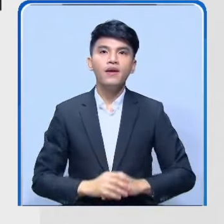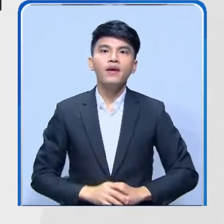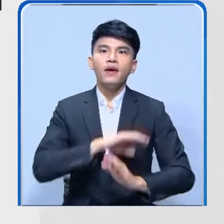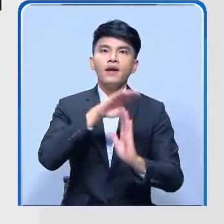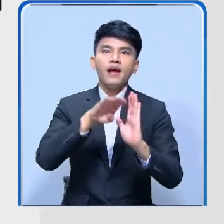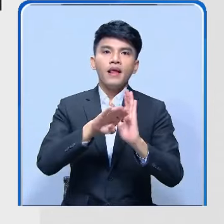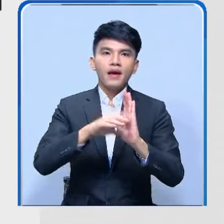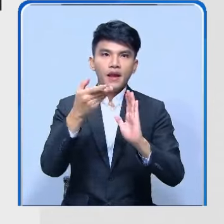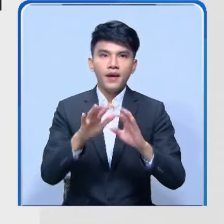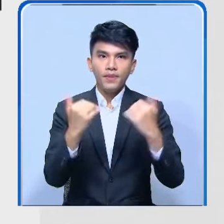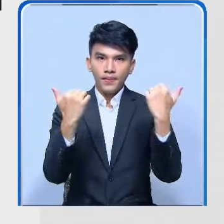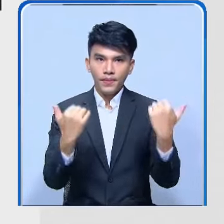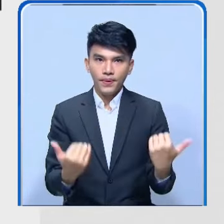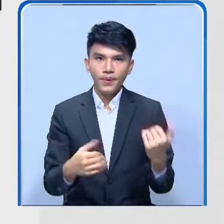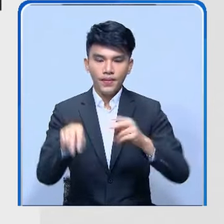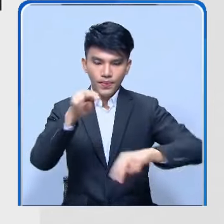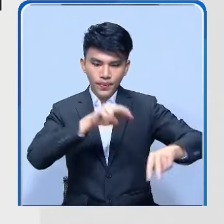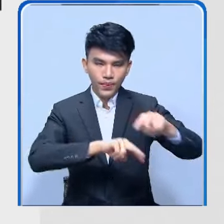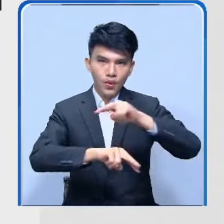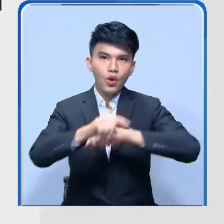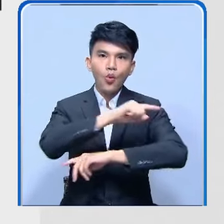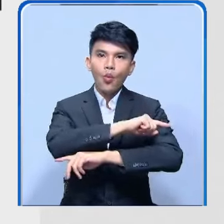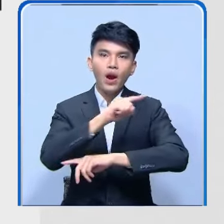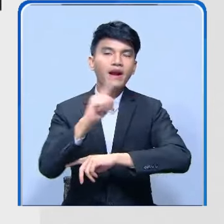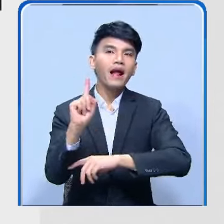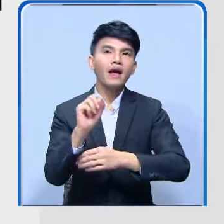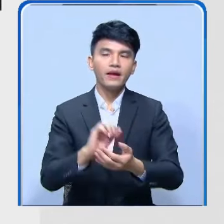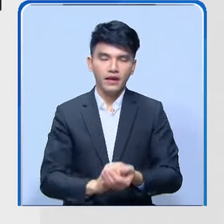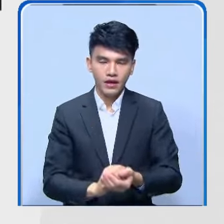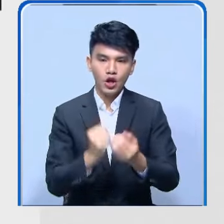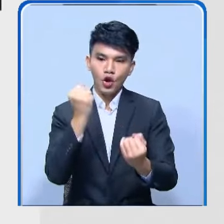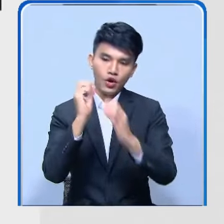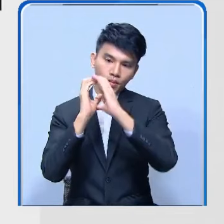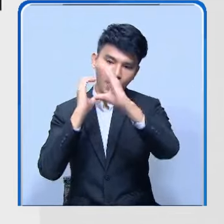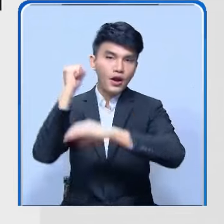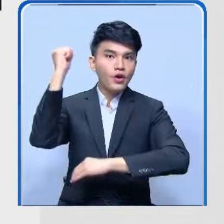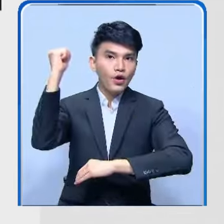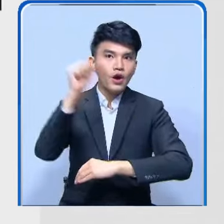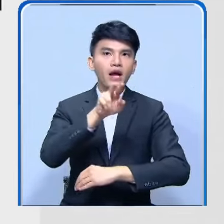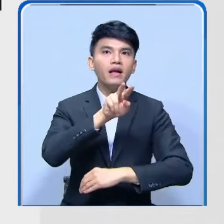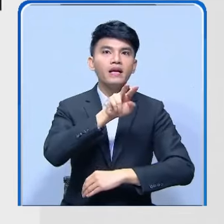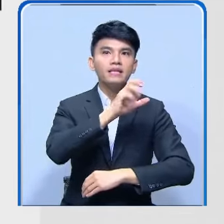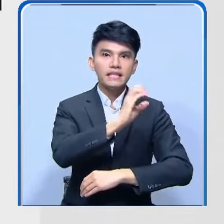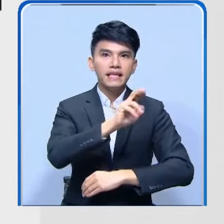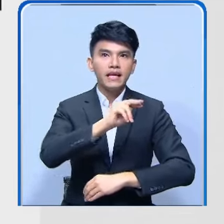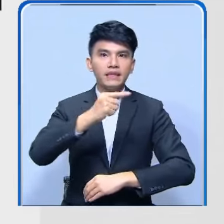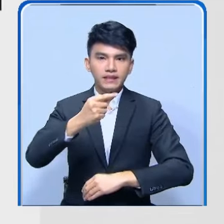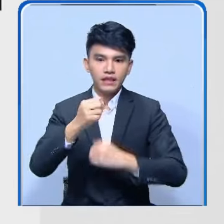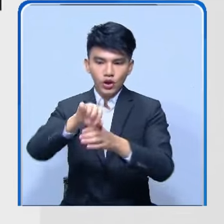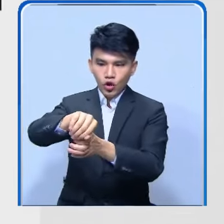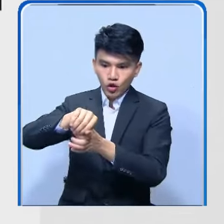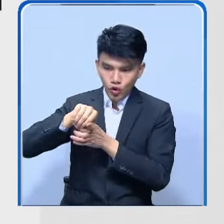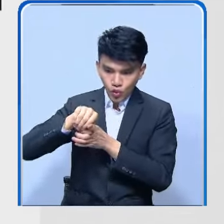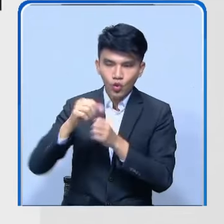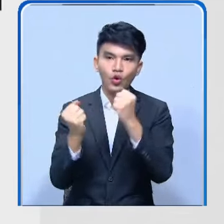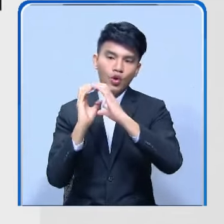ผู้ชมว่าจะต้องตรวจภายในวันไหนยังไง 1. รถโดยสารไม่ประจำทางขนาดใหญ่ CNG บวกรถตู้รถมินิบัสไม่ประจำทางและ